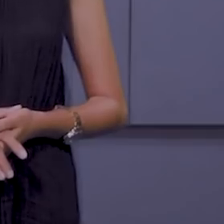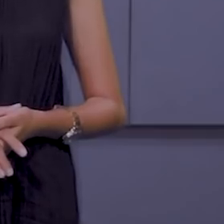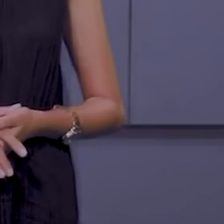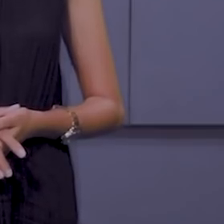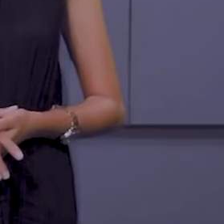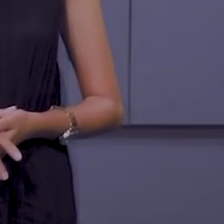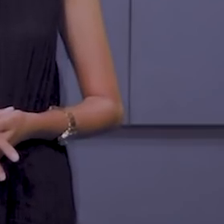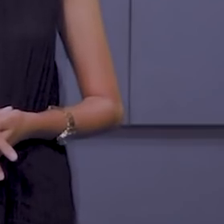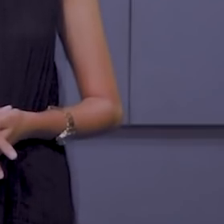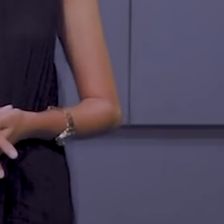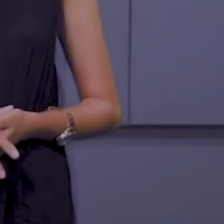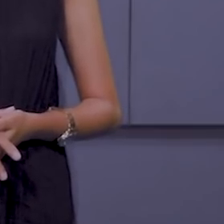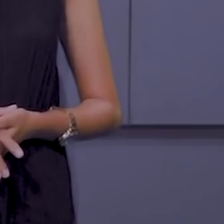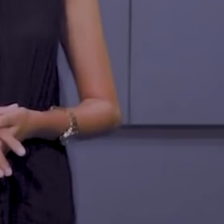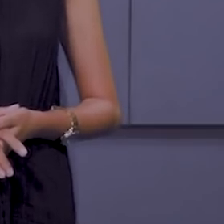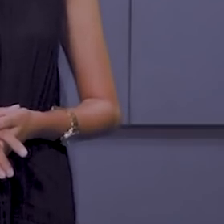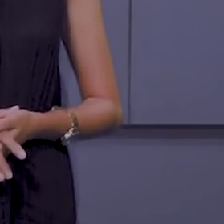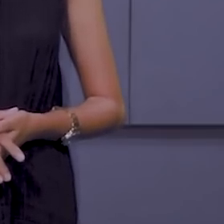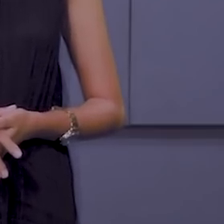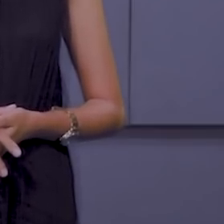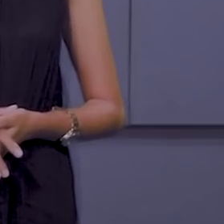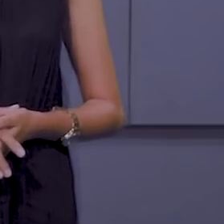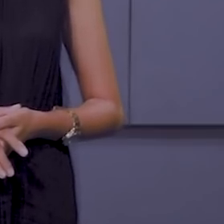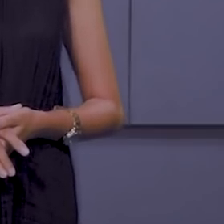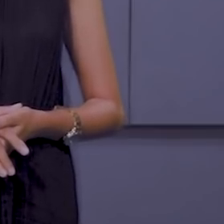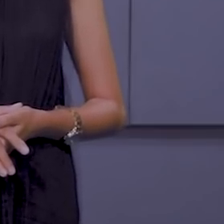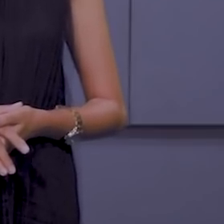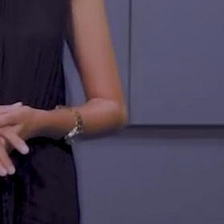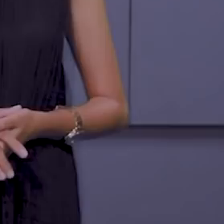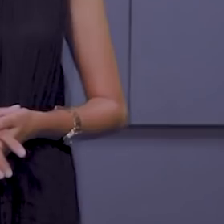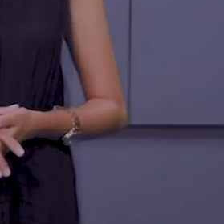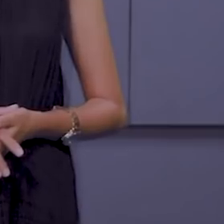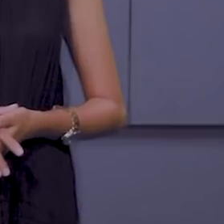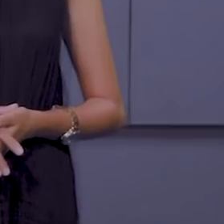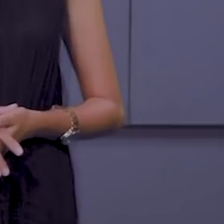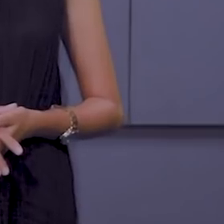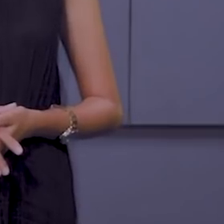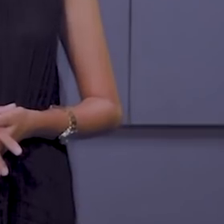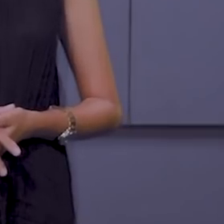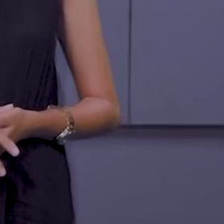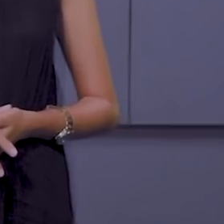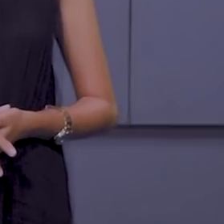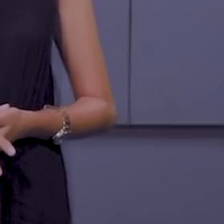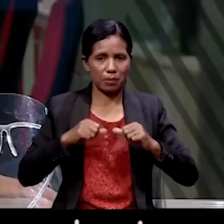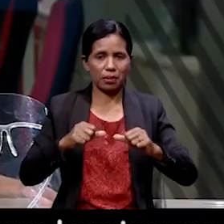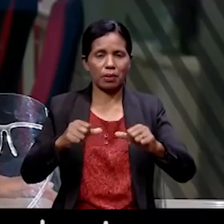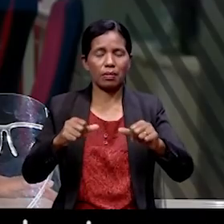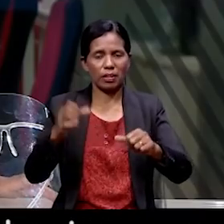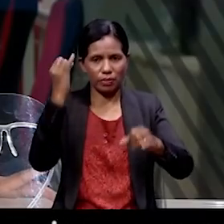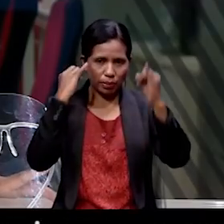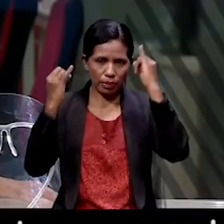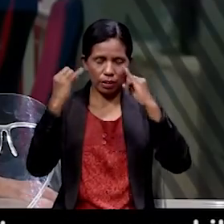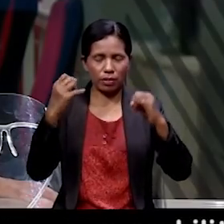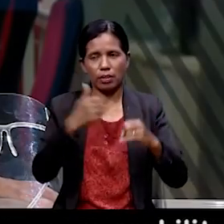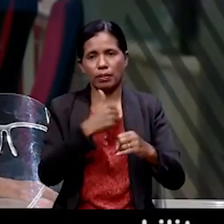Kita harus subscribe, nuhanya butang notifikasi, atau nuhnya kita bolehsira lebih lakon informasi pun usi ami. Obrigada.